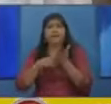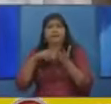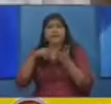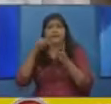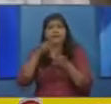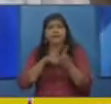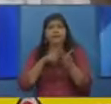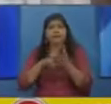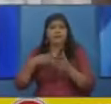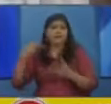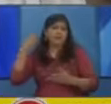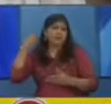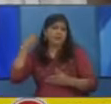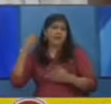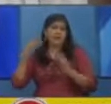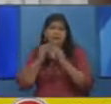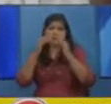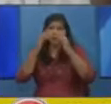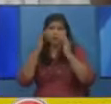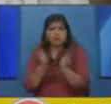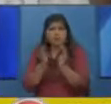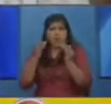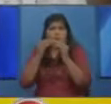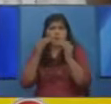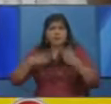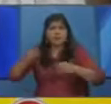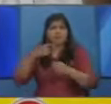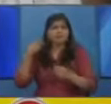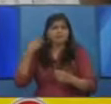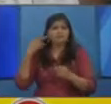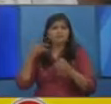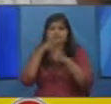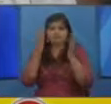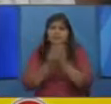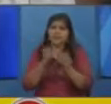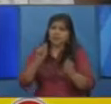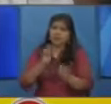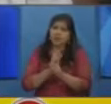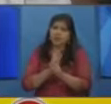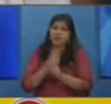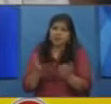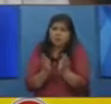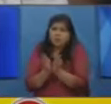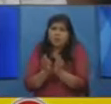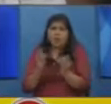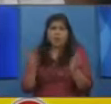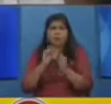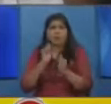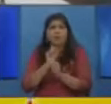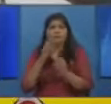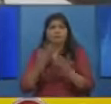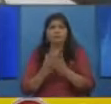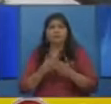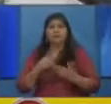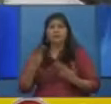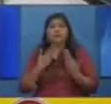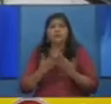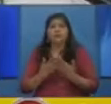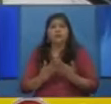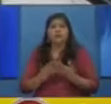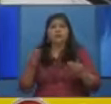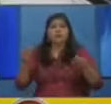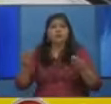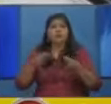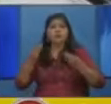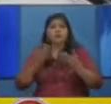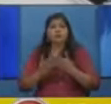हेयर कटिंग के पेशे से जुड़े हैं और एक सैलून चलाते हैं। बहुत छोटा सा सैलून है। उन्होंने एक